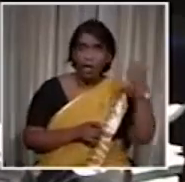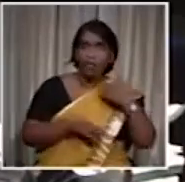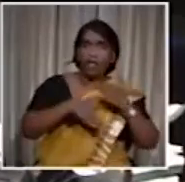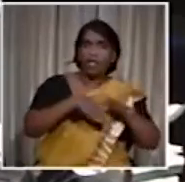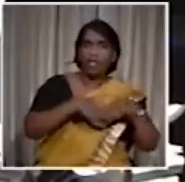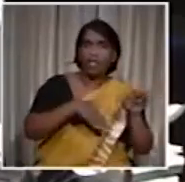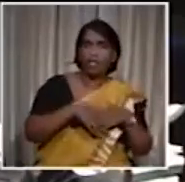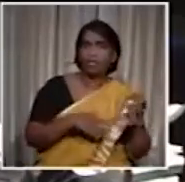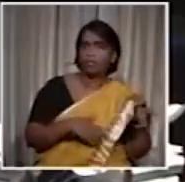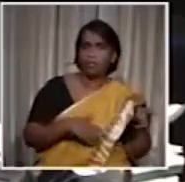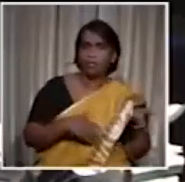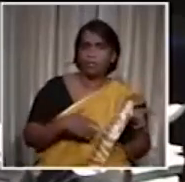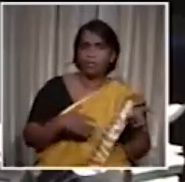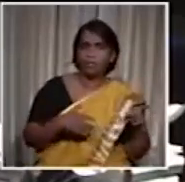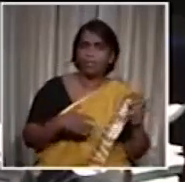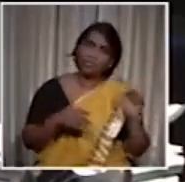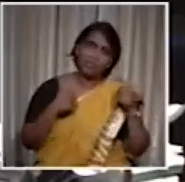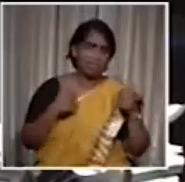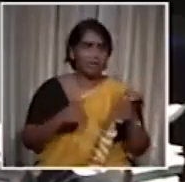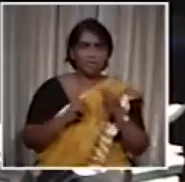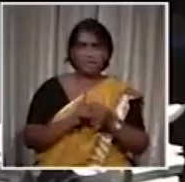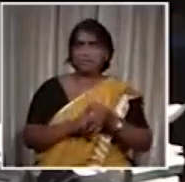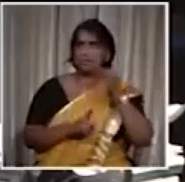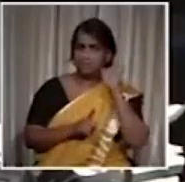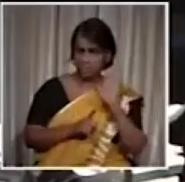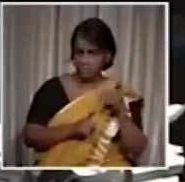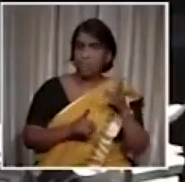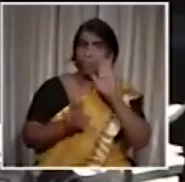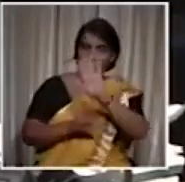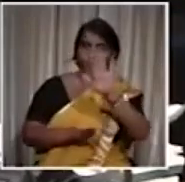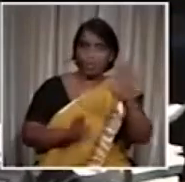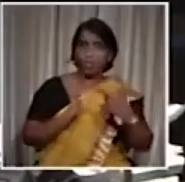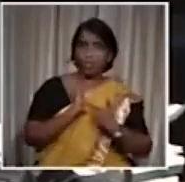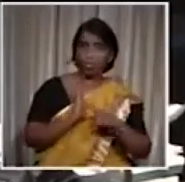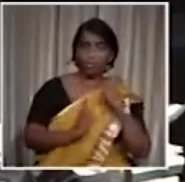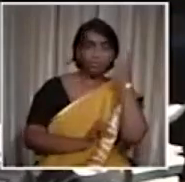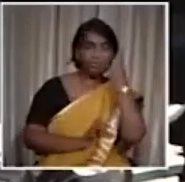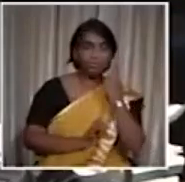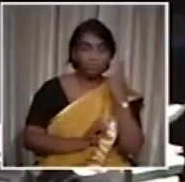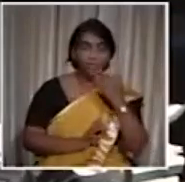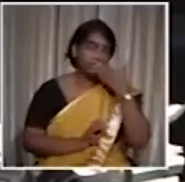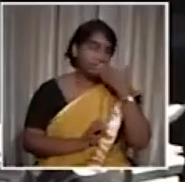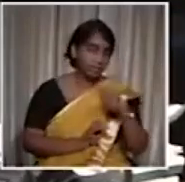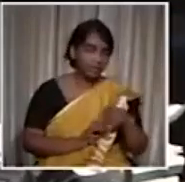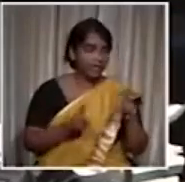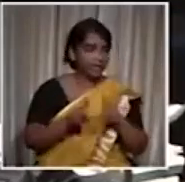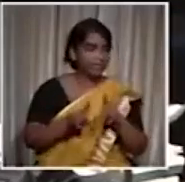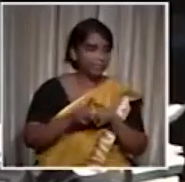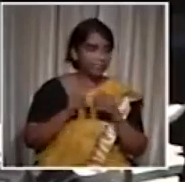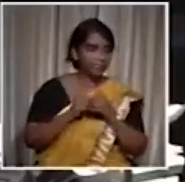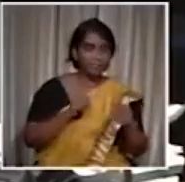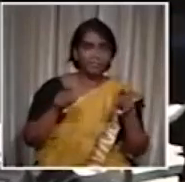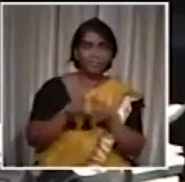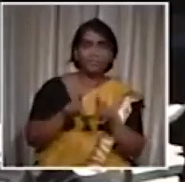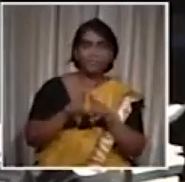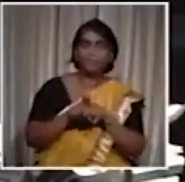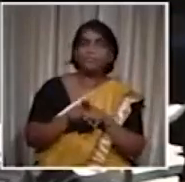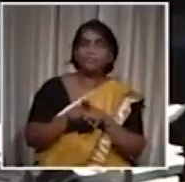මොනවද? මම පක්ෂපාතී ජනාධිපතිවරේ ඒ විෂයම් පිළිබඳ තාක්ෂණ ඥානය තිබෙන අවබෝධය තිබෙන පුද්ගලයන්